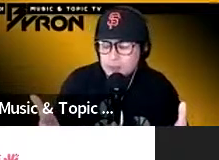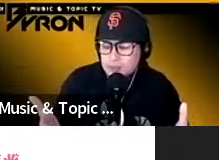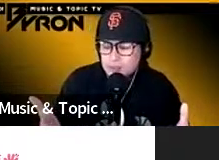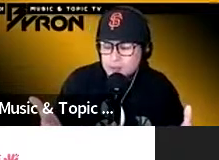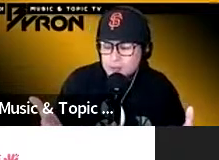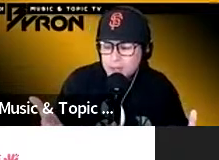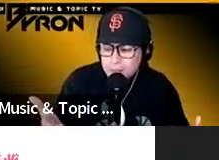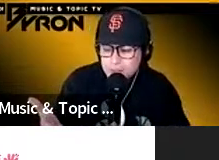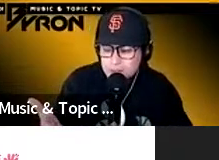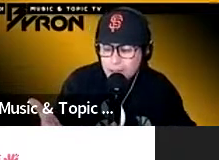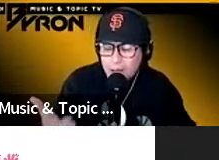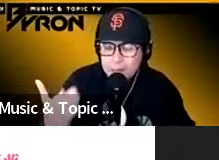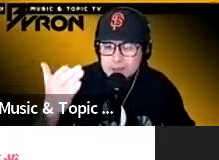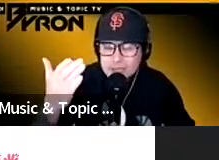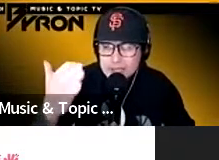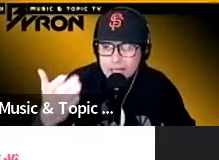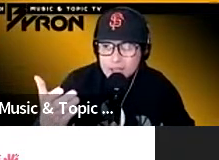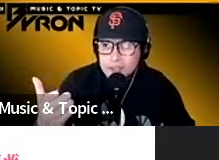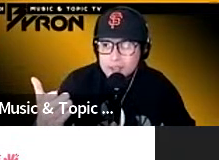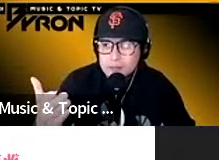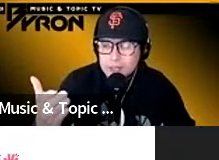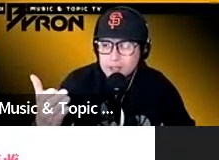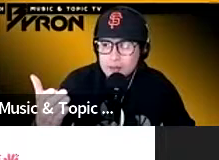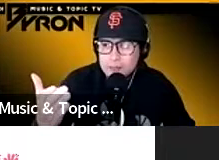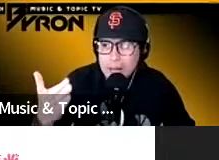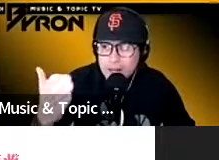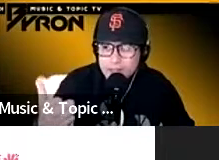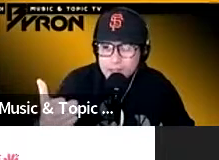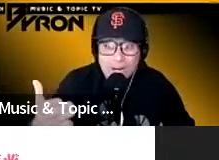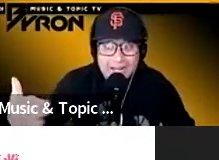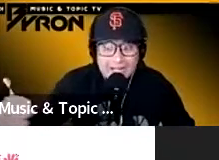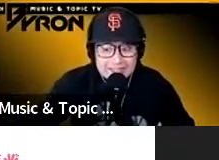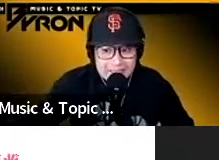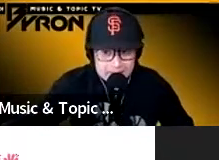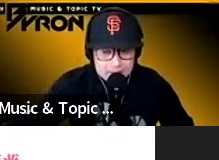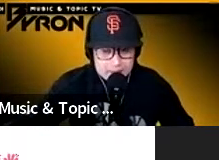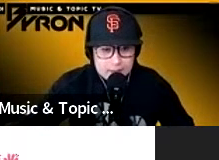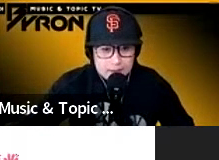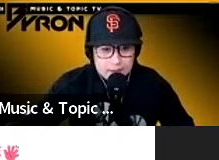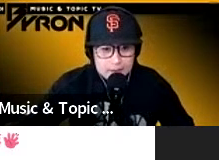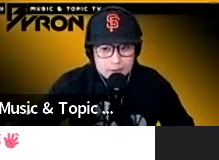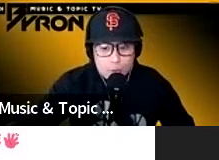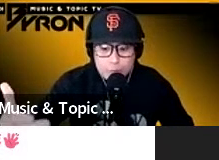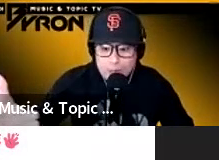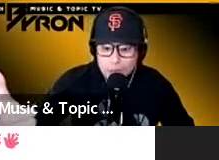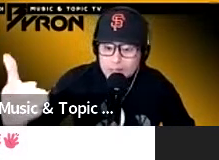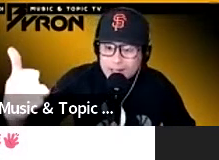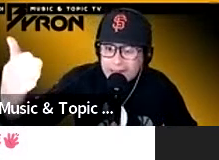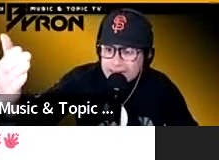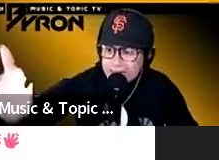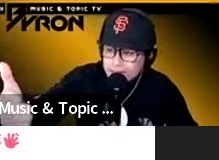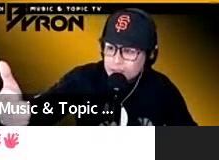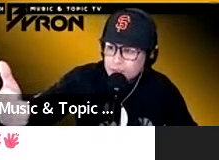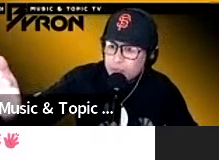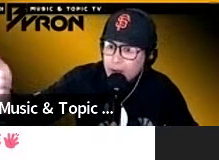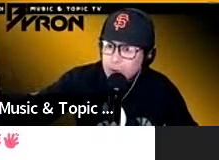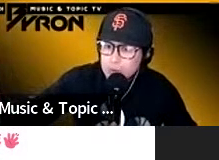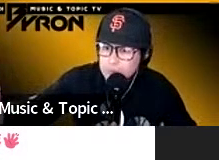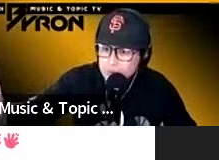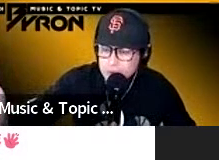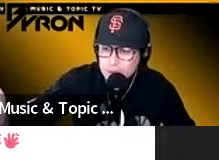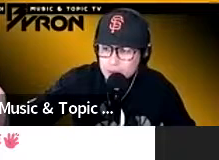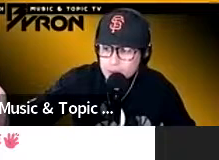minsan para bang nakakapagsalita ka na ng mga bagay na wala ng sense So kung meron kang guidelines